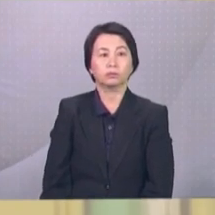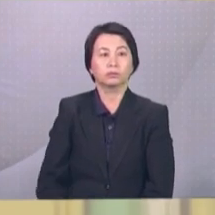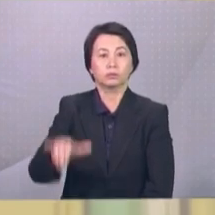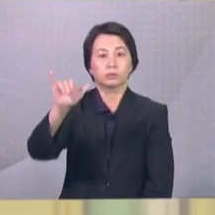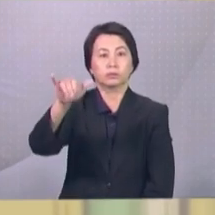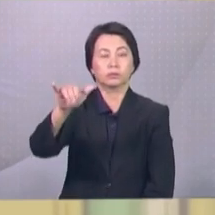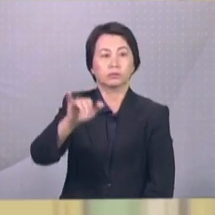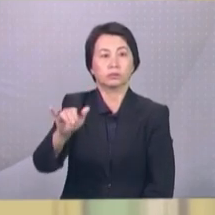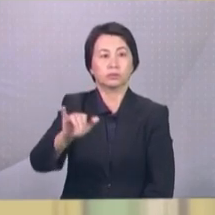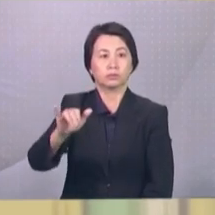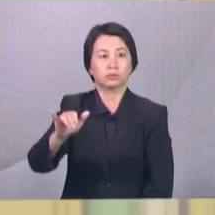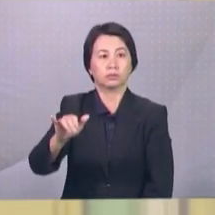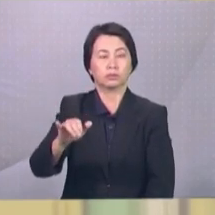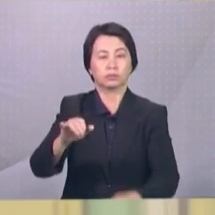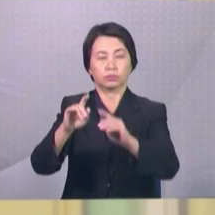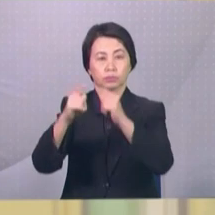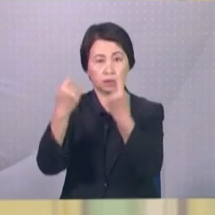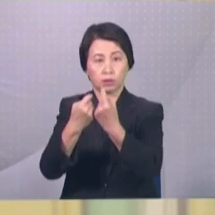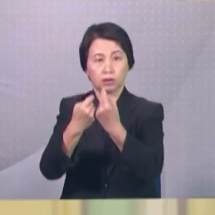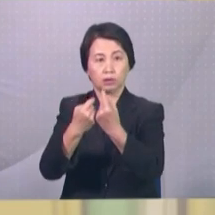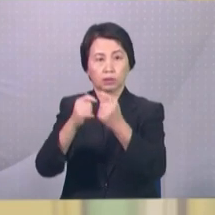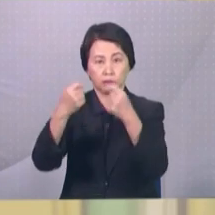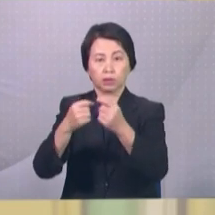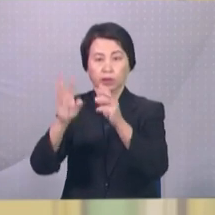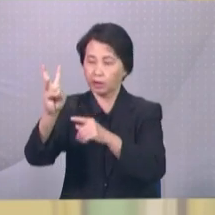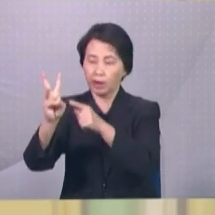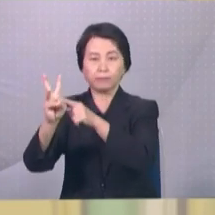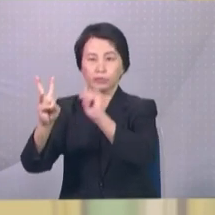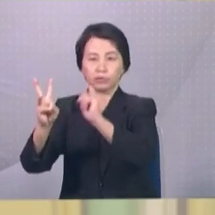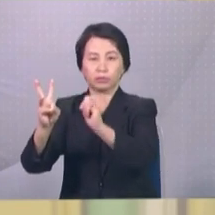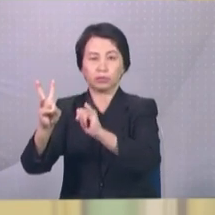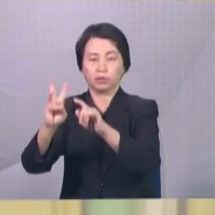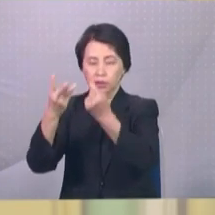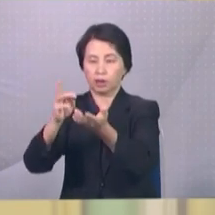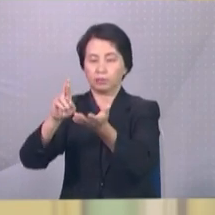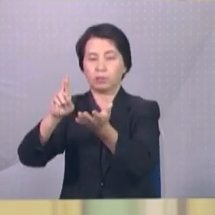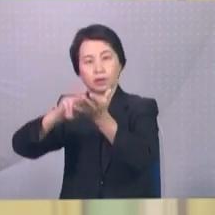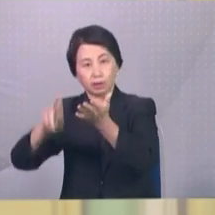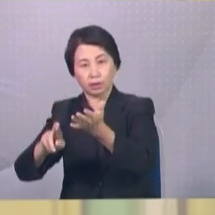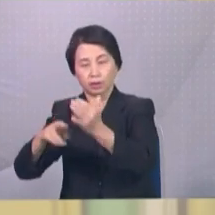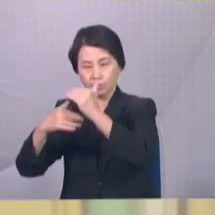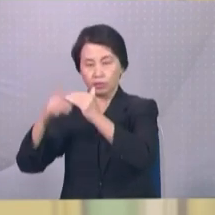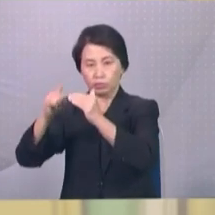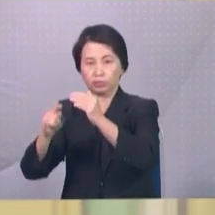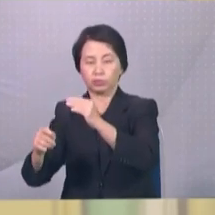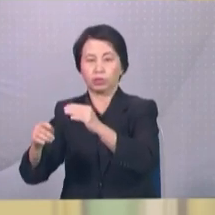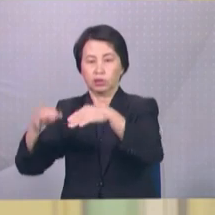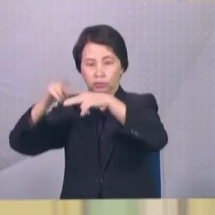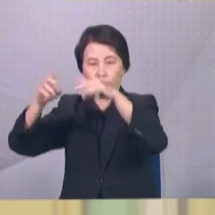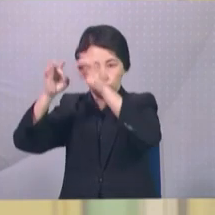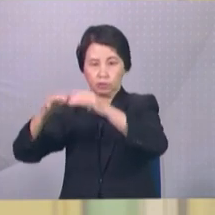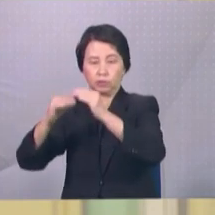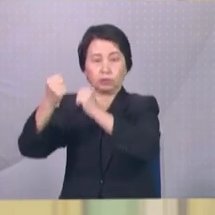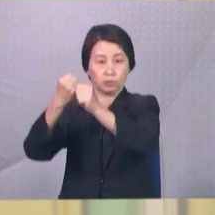Ya, perkara yang sama berkaitan dengan pelajar tingkatan 6, ya, yang rendah, yang masih peringkat awal, yang perlu menduduki peperiksaan